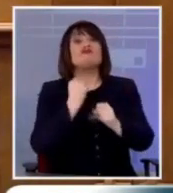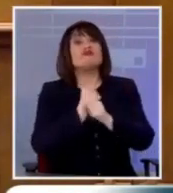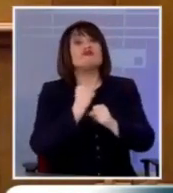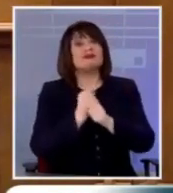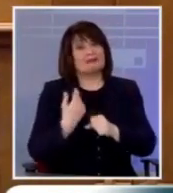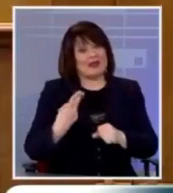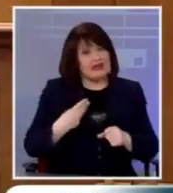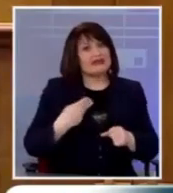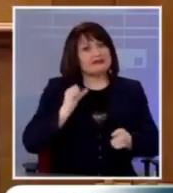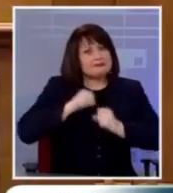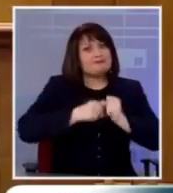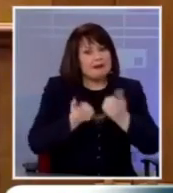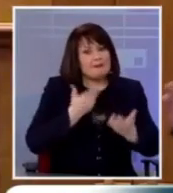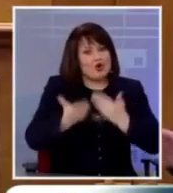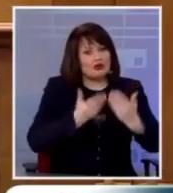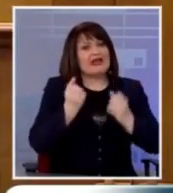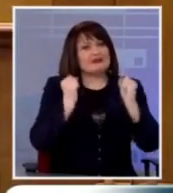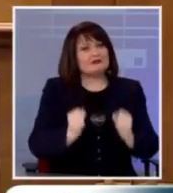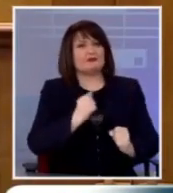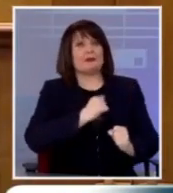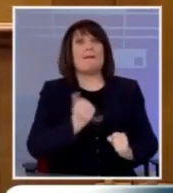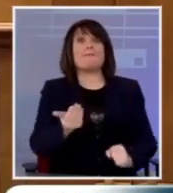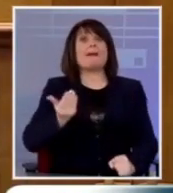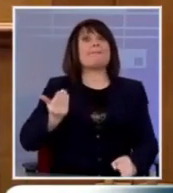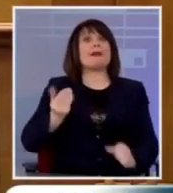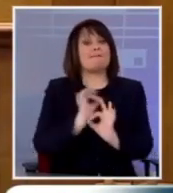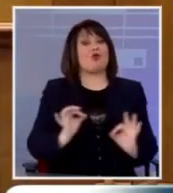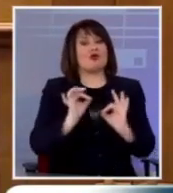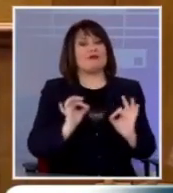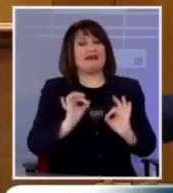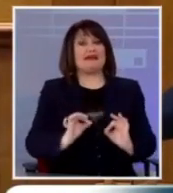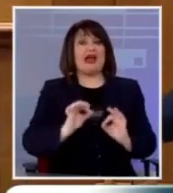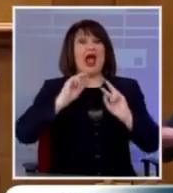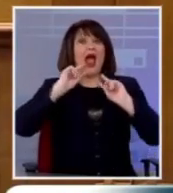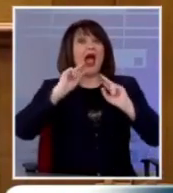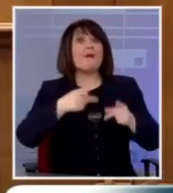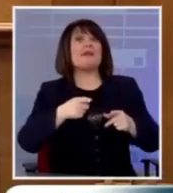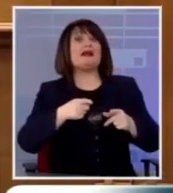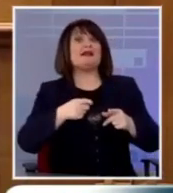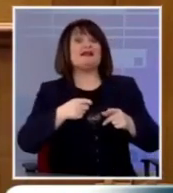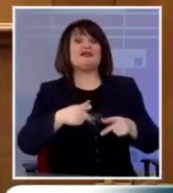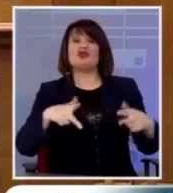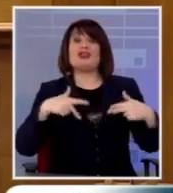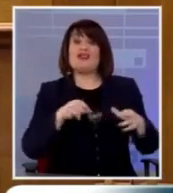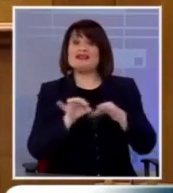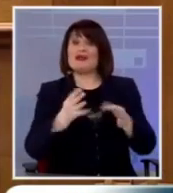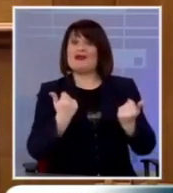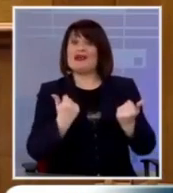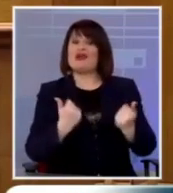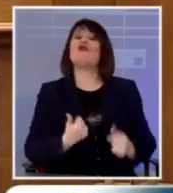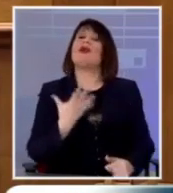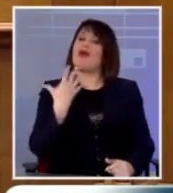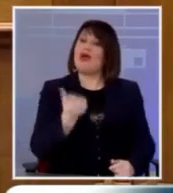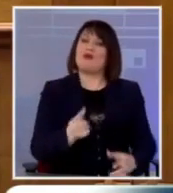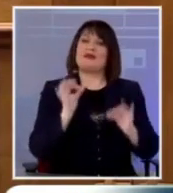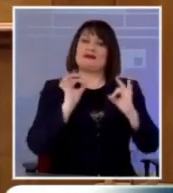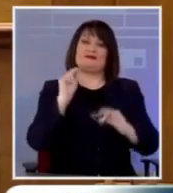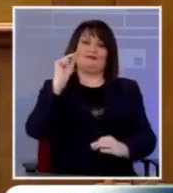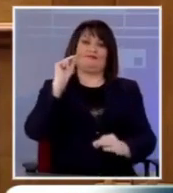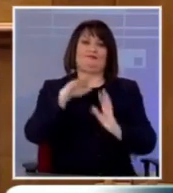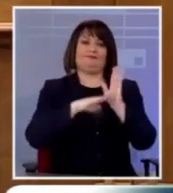κυβέρνηση, είχαν προτάσεις και θέσεις πριν. Αυτό προς απάντηση σε αυτούς που λένε ότι δεν έχει αυτή η κυβέρνηση σχέδιο. Υπήρχαν συγκεκριμένες δεσμεύσεις